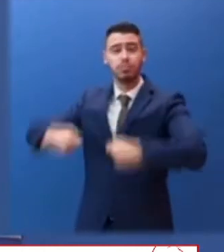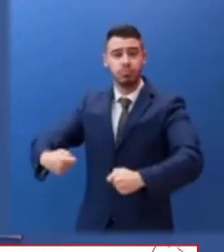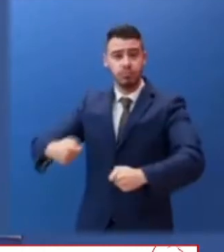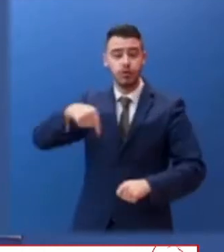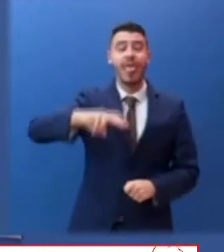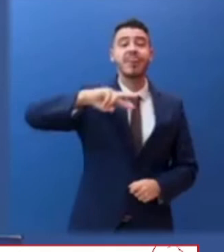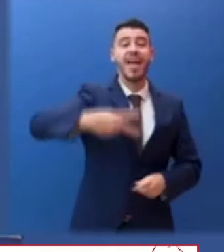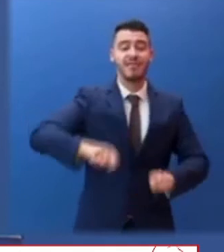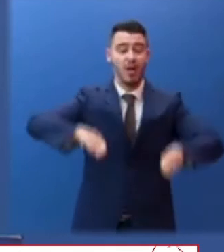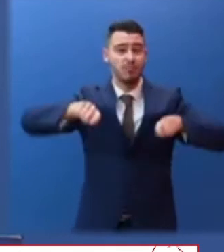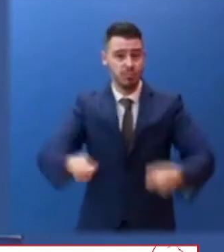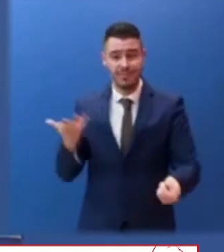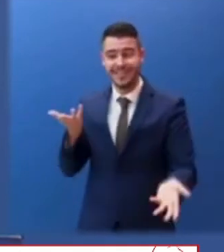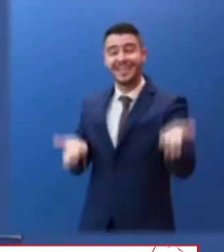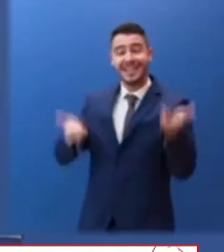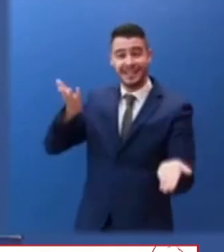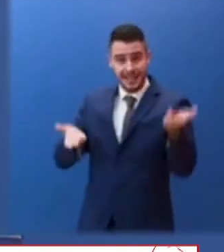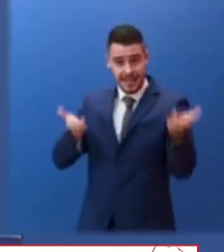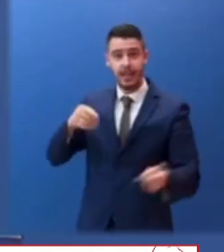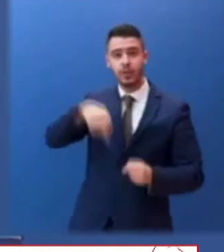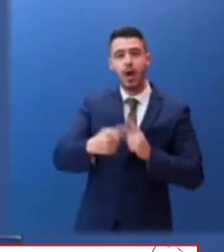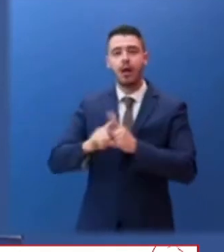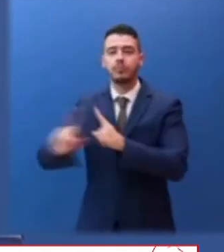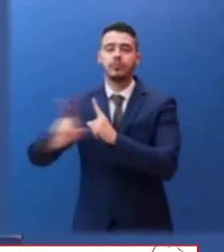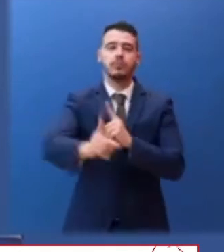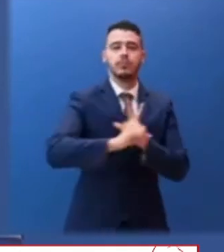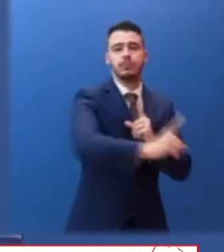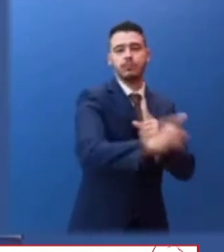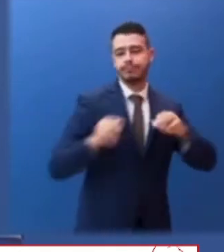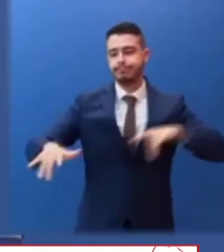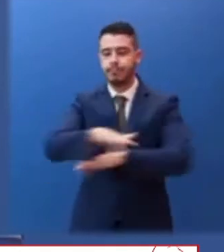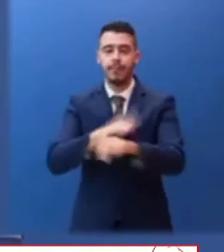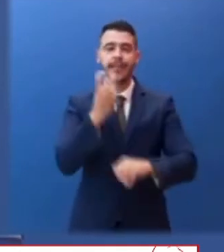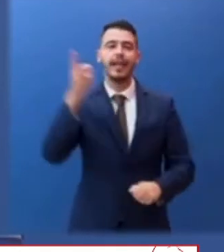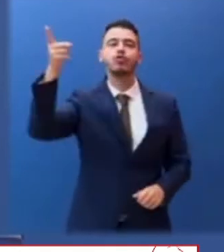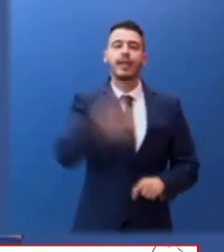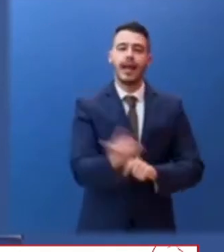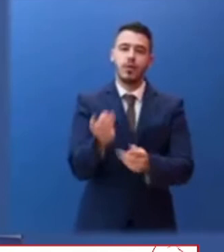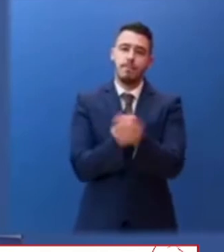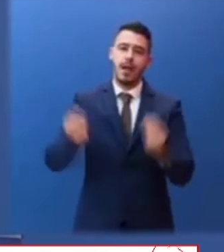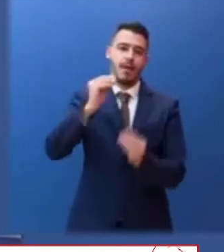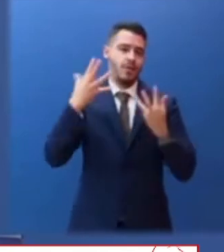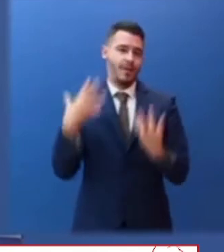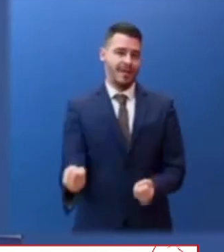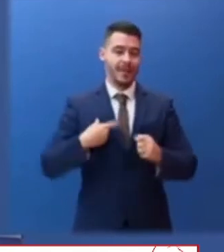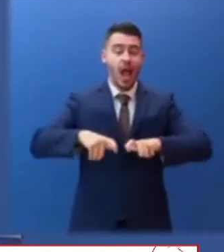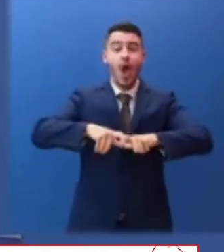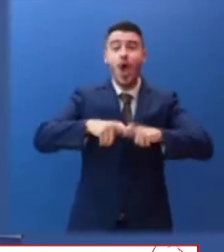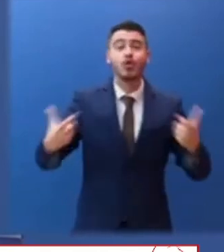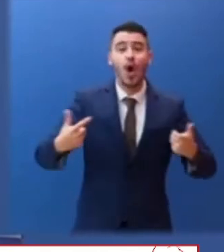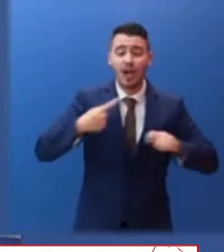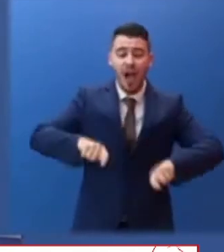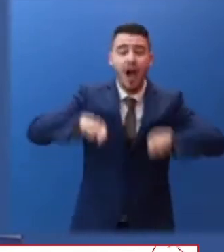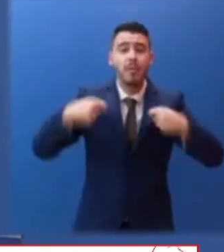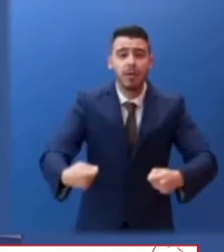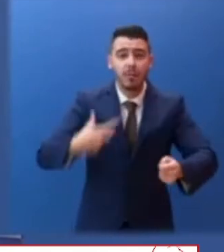η κινητικότητα είναι αυξημένη κατά περίπου 20%, ενώ τα περιοριστικά μέτρα, μετά και το κλείσιμο των σχολείων, είναι ουσιαστικά τα